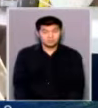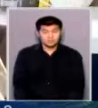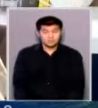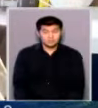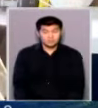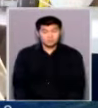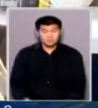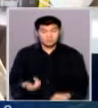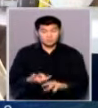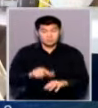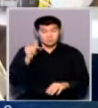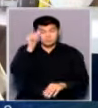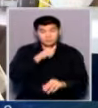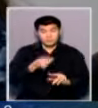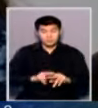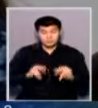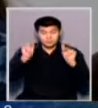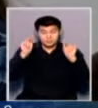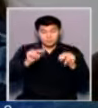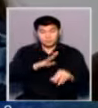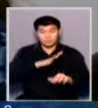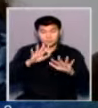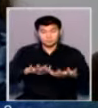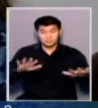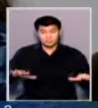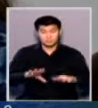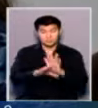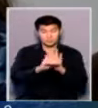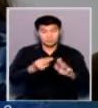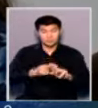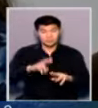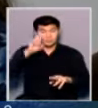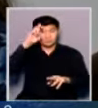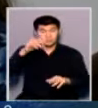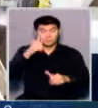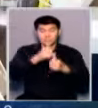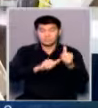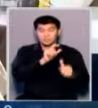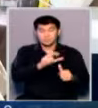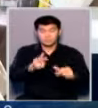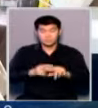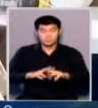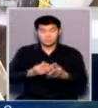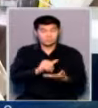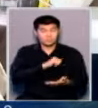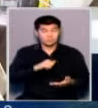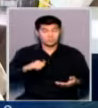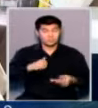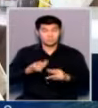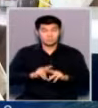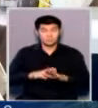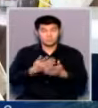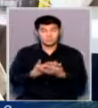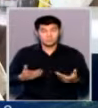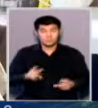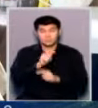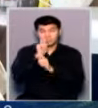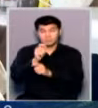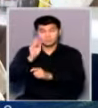Жалпы жаңағы жюри өте адал болды деп ойлаймын. Құдай әркімге жаңағы өзінің несін береді.